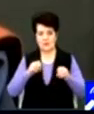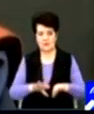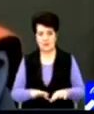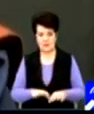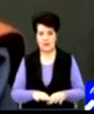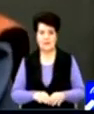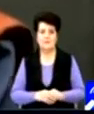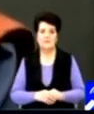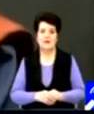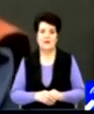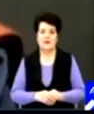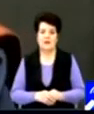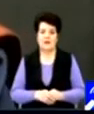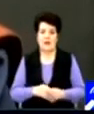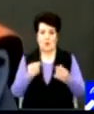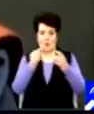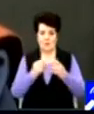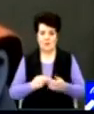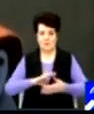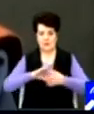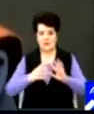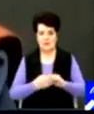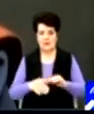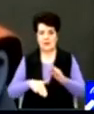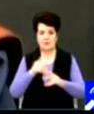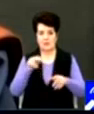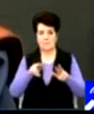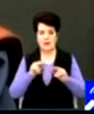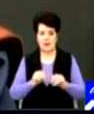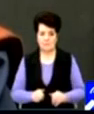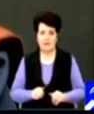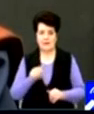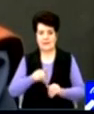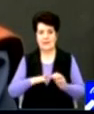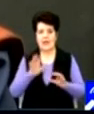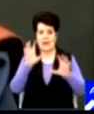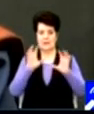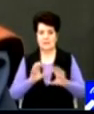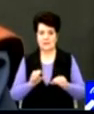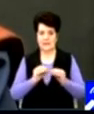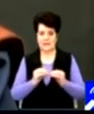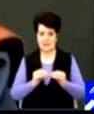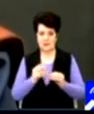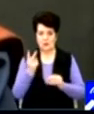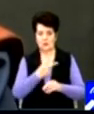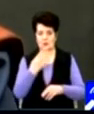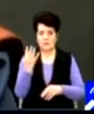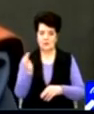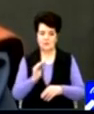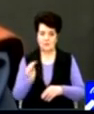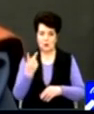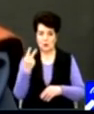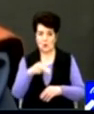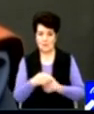Curtea Constituțională confirmă rezultatele alegerilor Parlamentului de legislatura a 10-a din 24